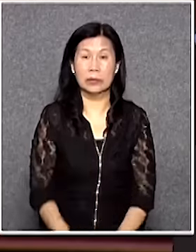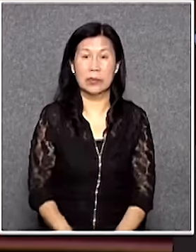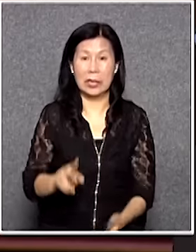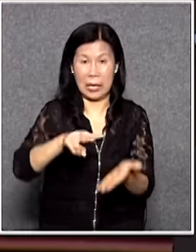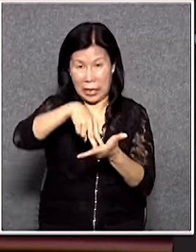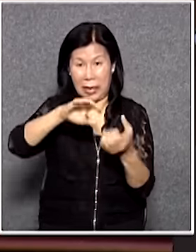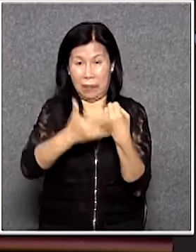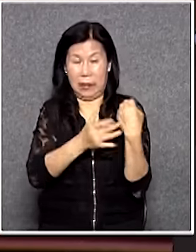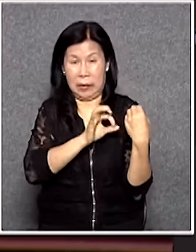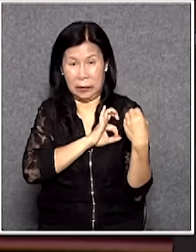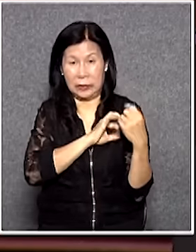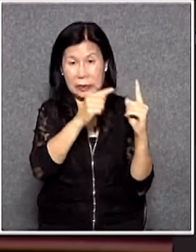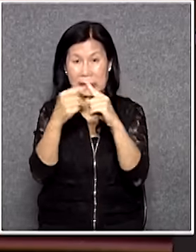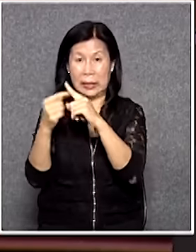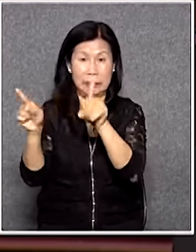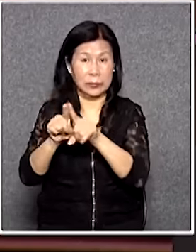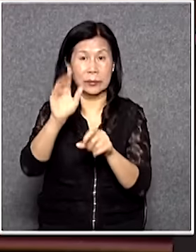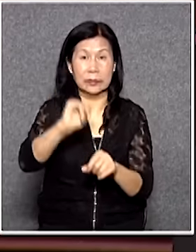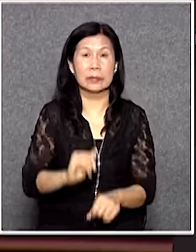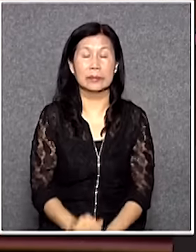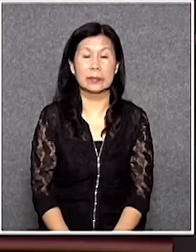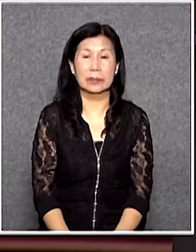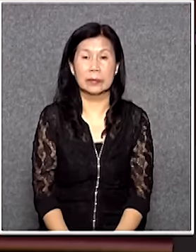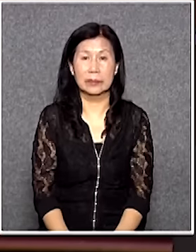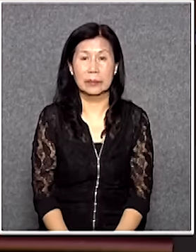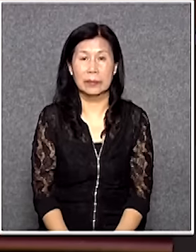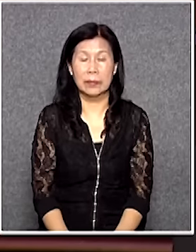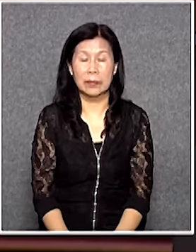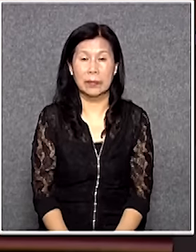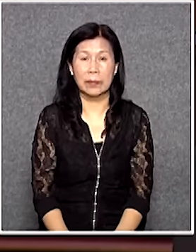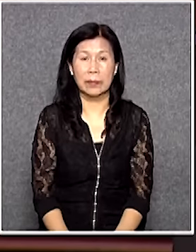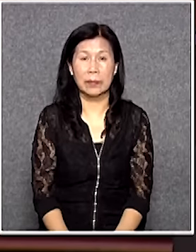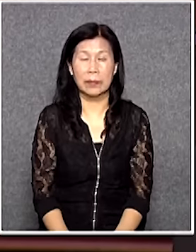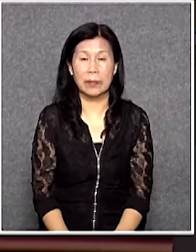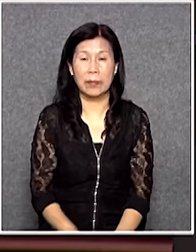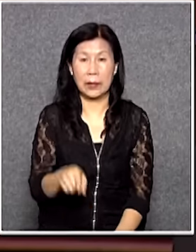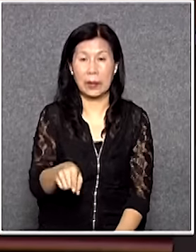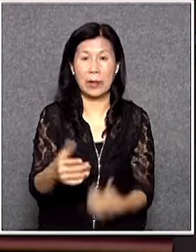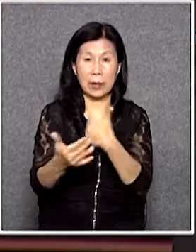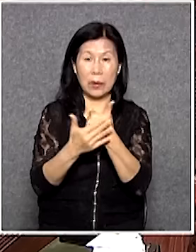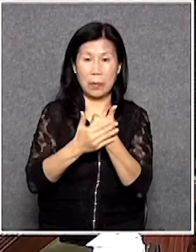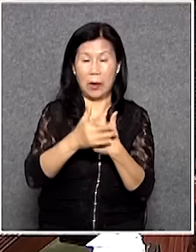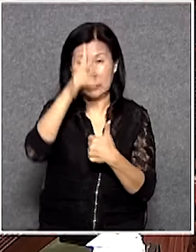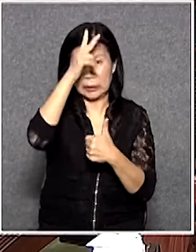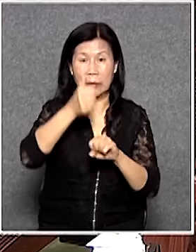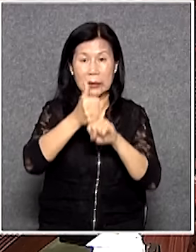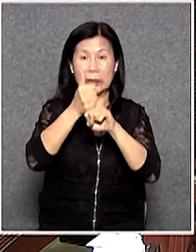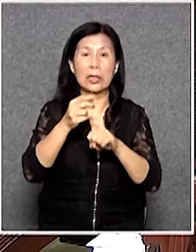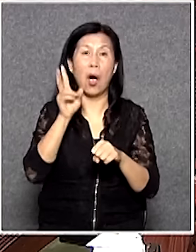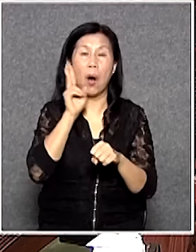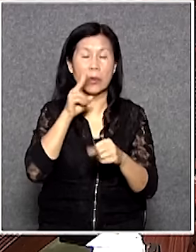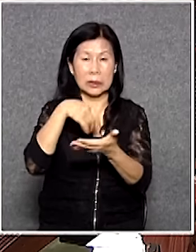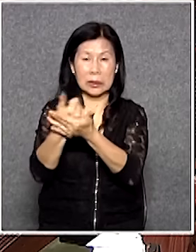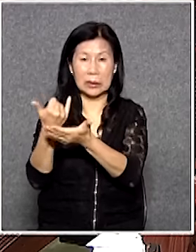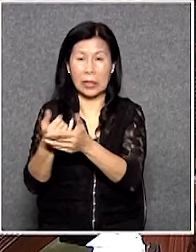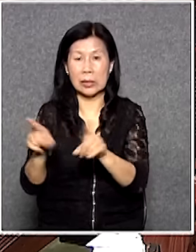边咧，大部分嗰啲人系嘛，即系。他不帮政府护航好像会死的，不是做立法会议员来